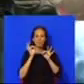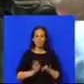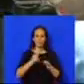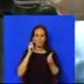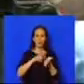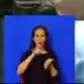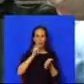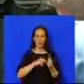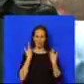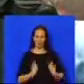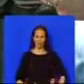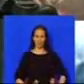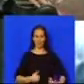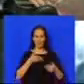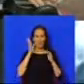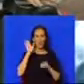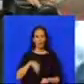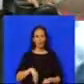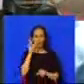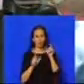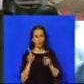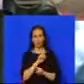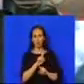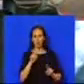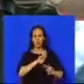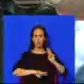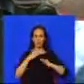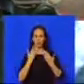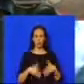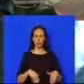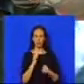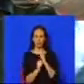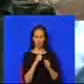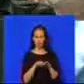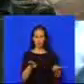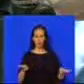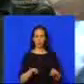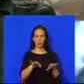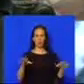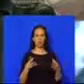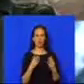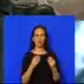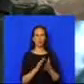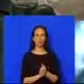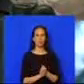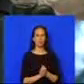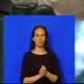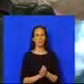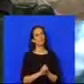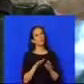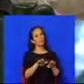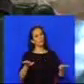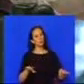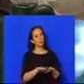דורשת ככה פיזיות, אפילו לאנשים שלא סובלים מנכות, מאוד קשה לשחות כל כך הרבה. בשחייה, אני מרגישה